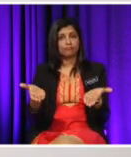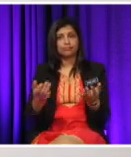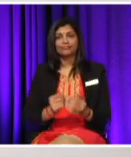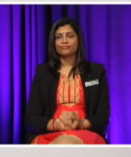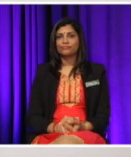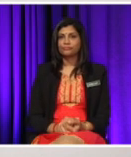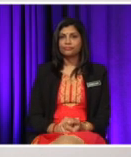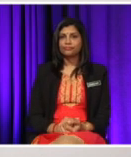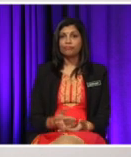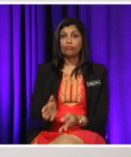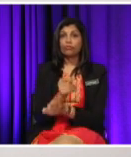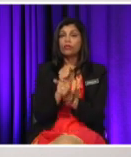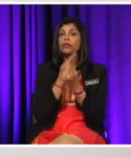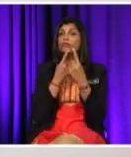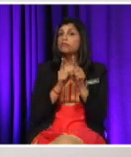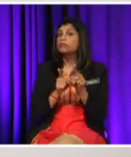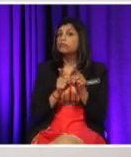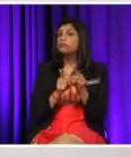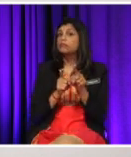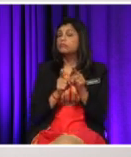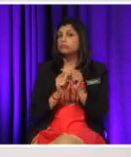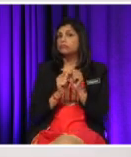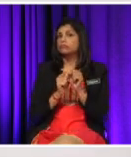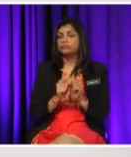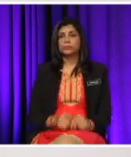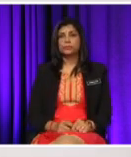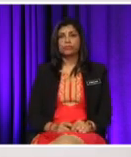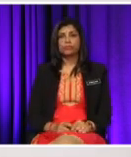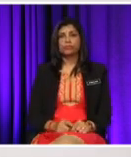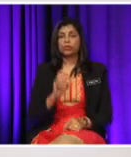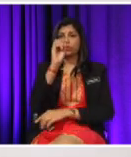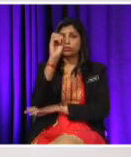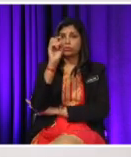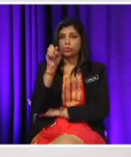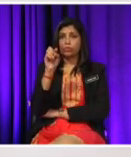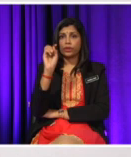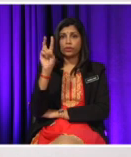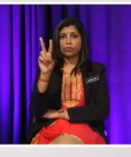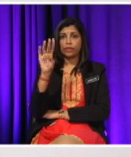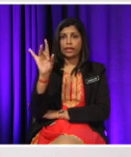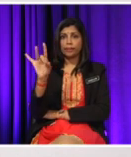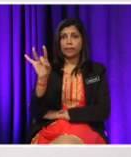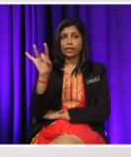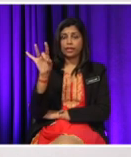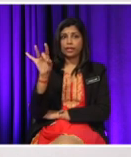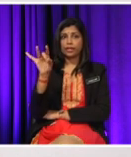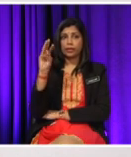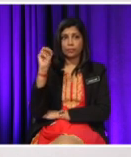jadi gue jawaban yang saya dapat sama dengan kosong kepulauan 28